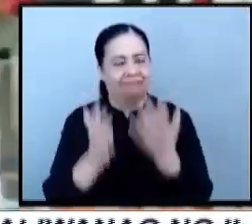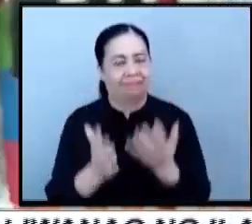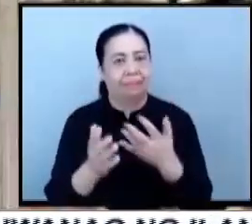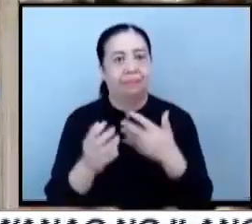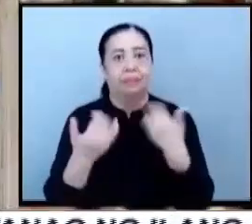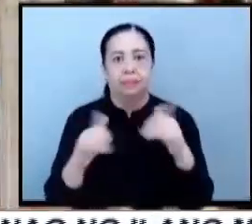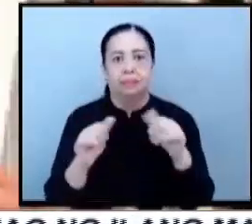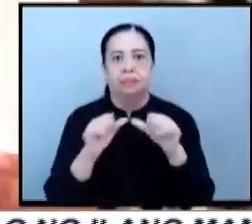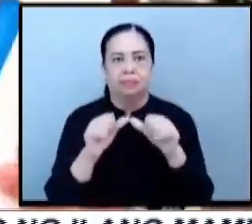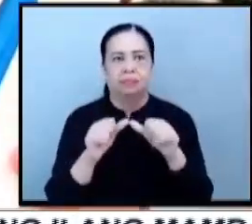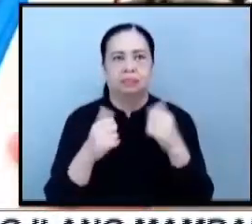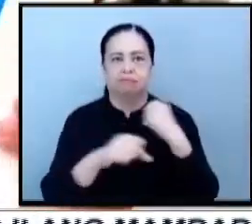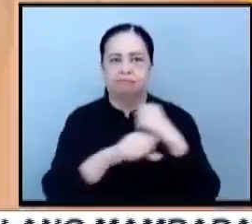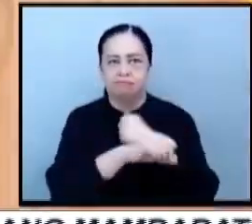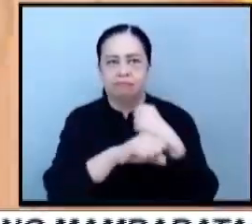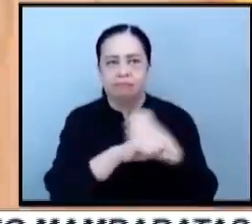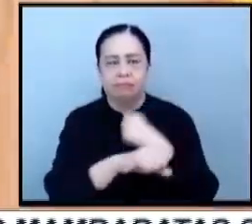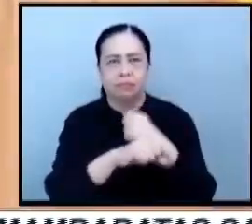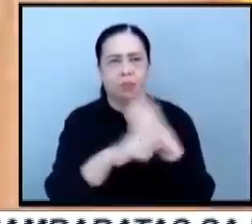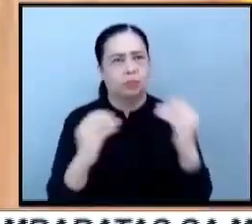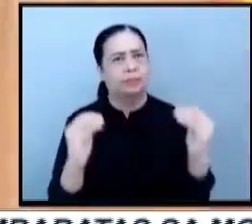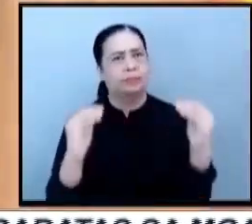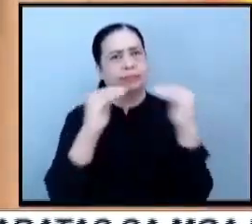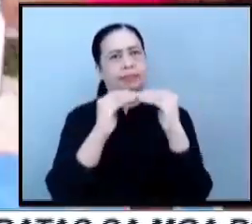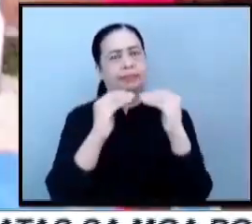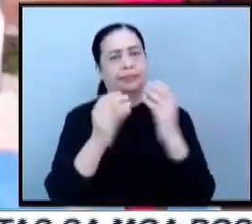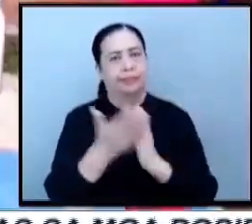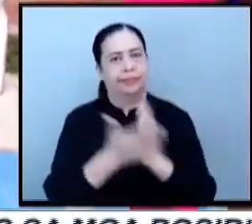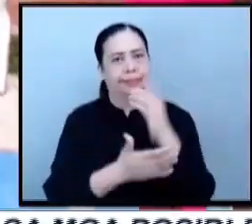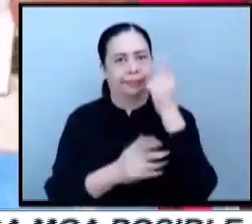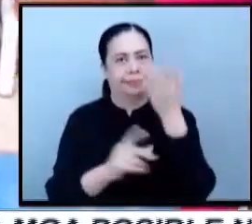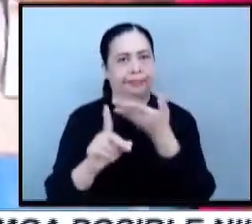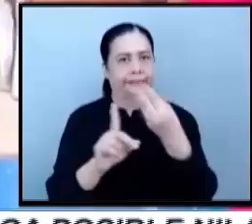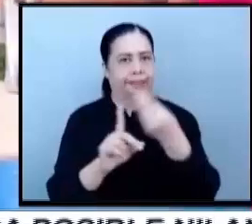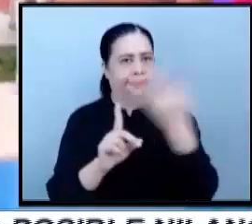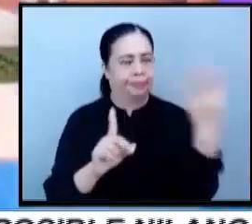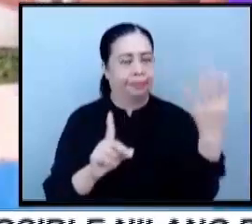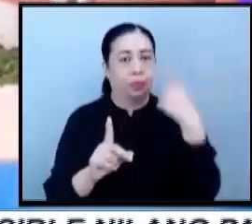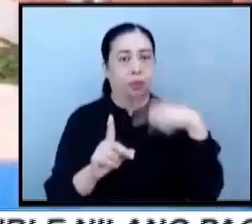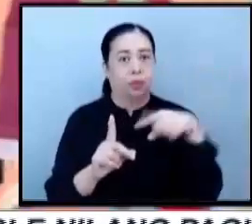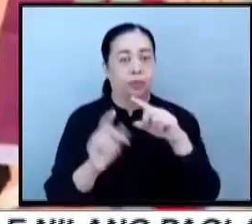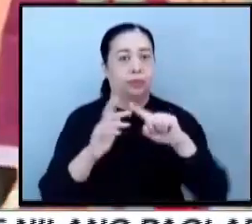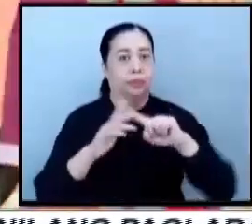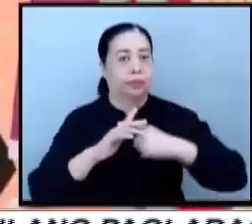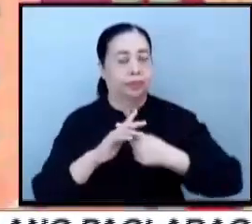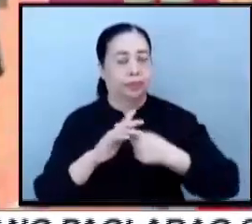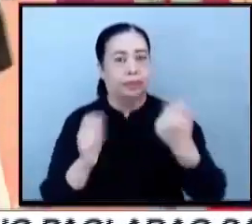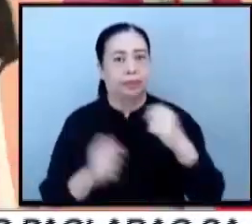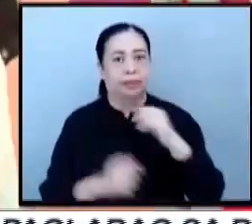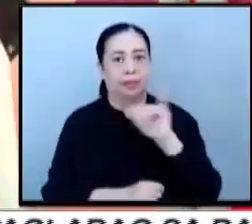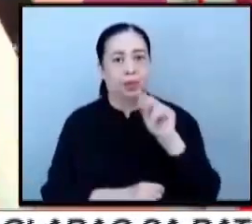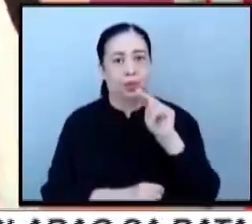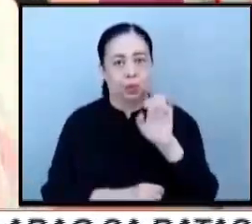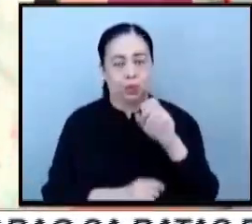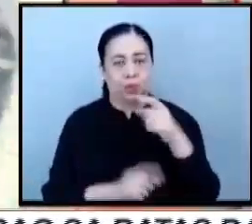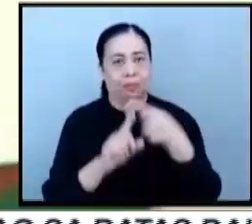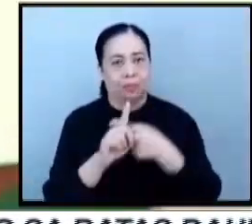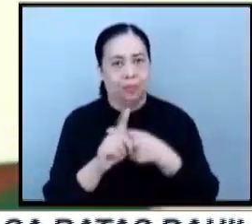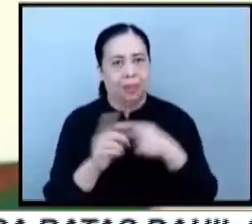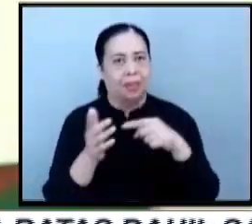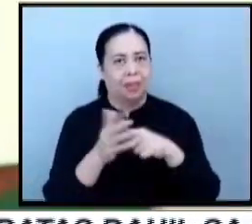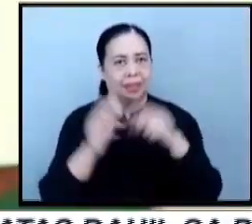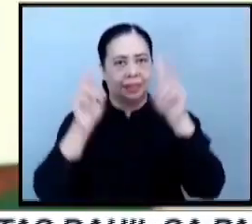rin inilalaban ang pantay na karapatan para sa kanila. Kaya para sa pagsisimula ng buwan ng Hunyo, kung saan ito ay tinaguri